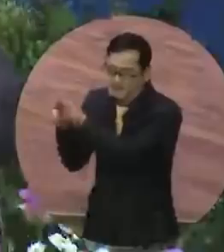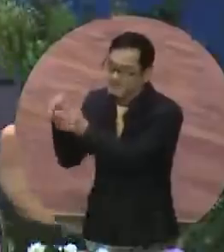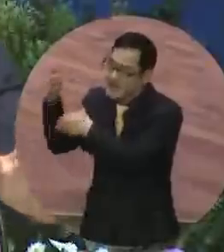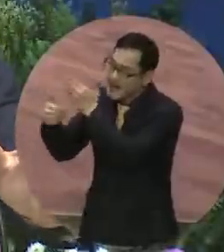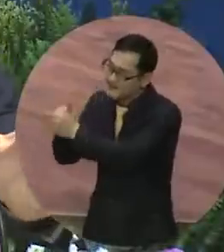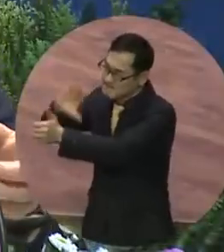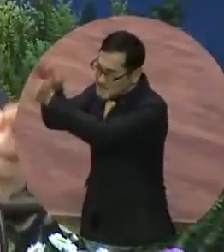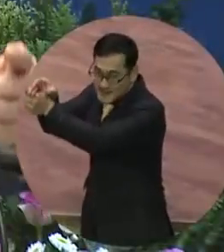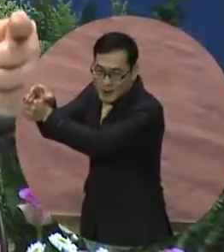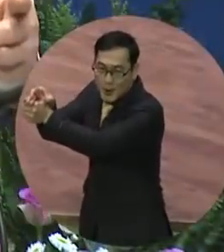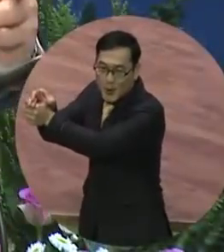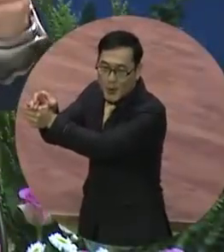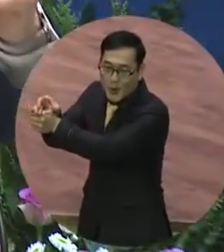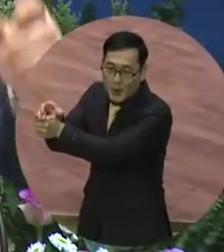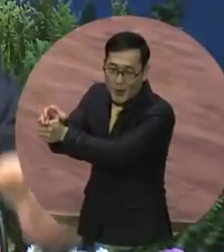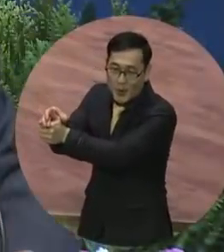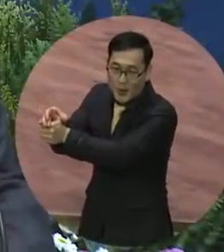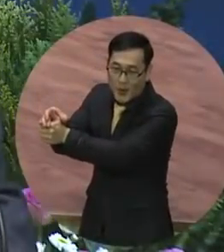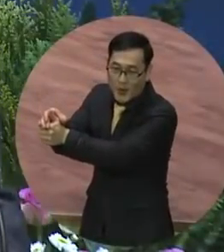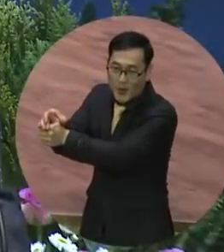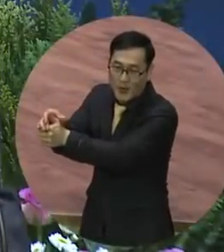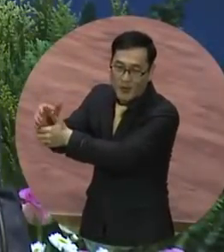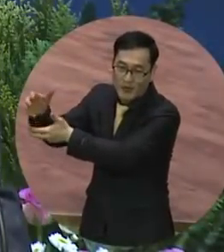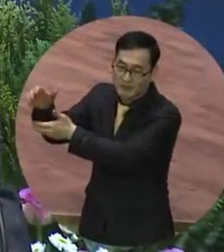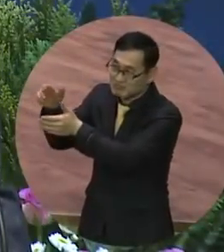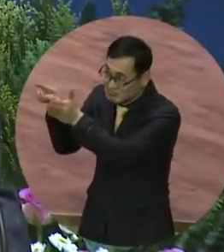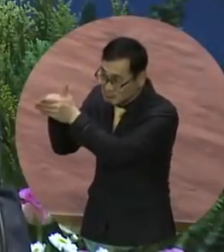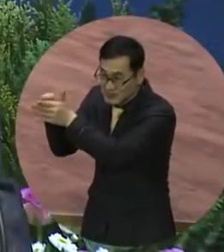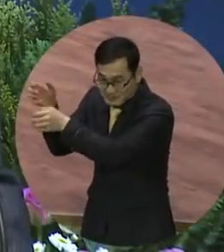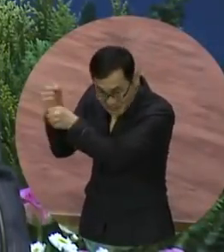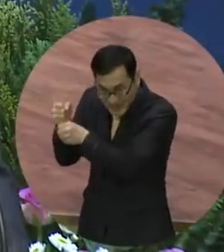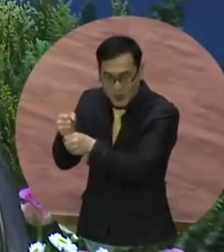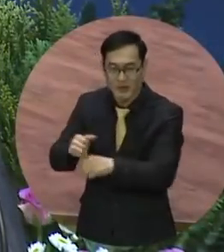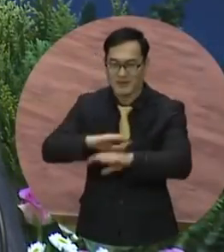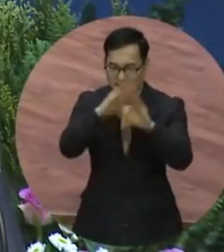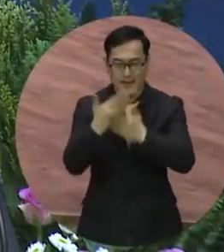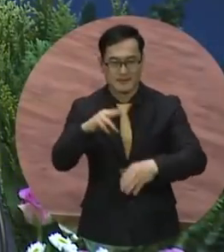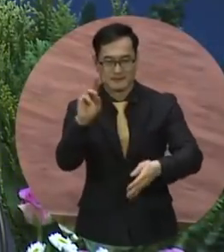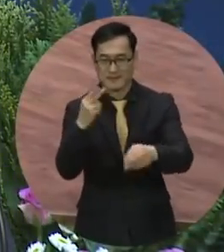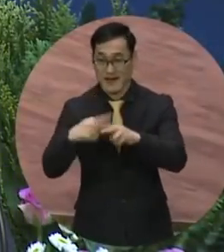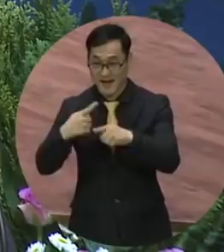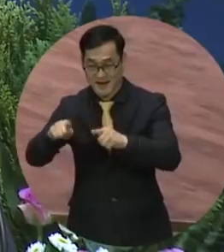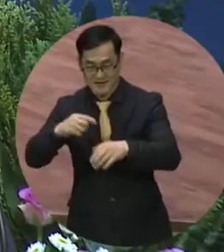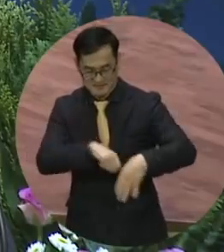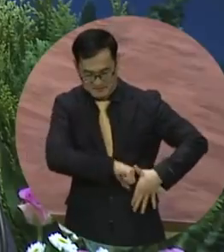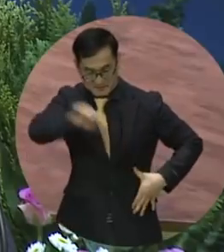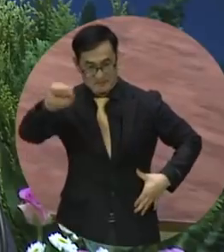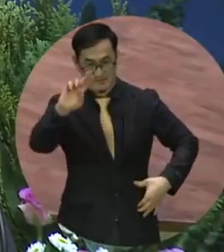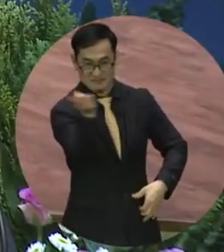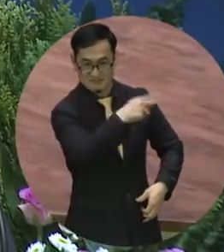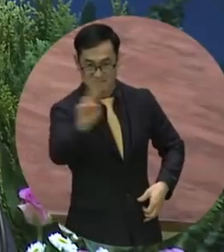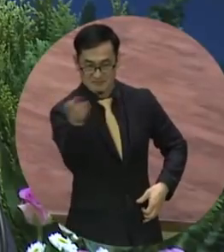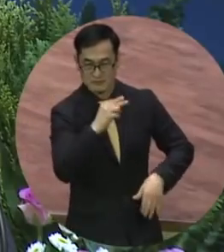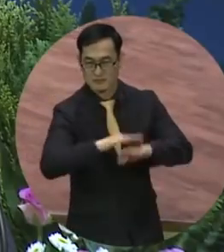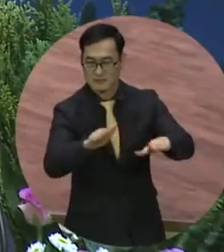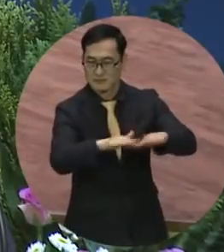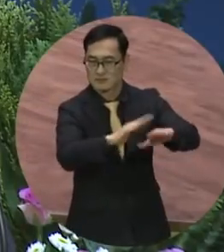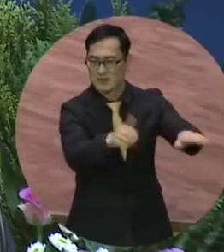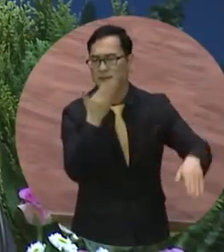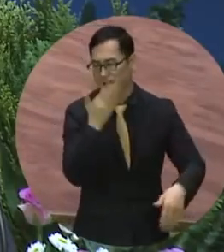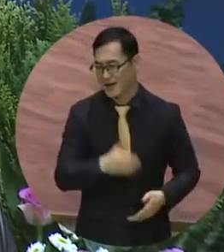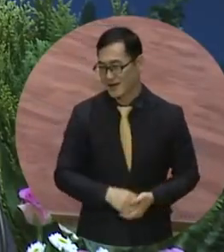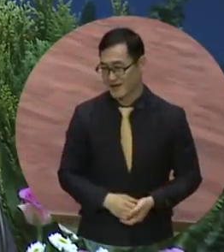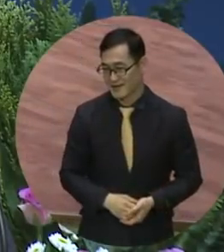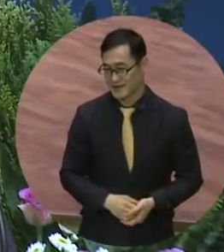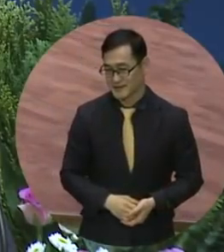모든 문제 해결자가 여러분과 함께 계시지 않습니까? 뭐가 문제가 문제됩니까? 문제를